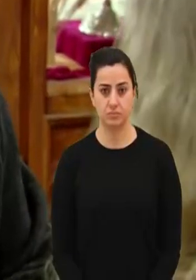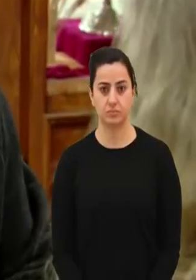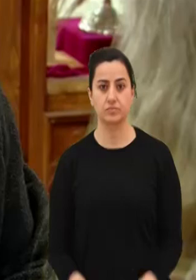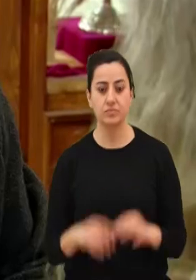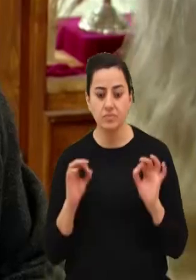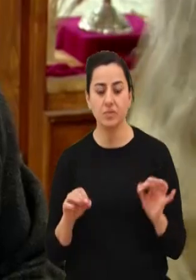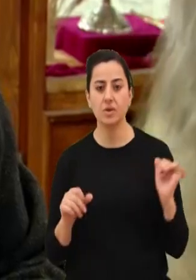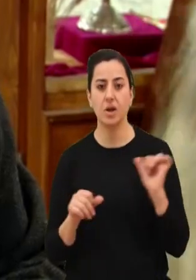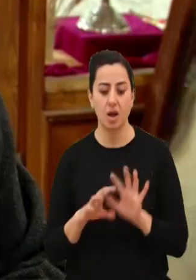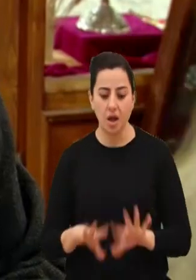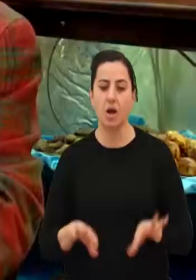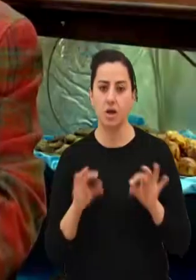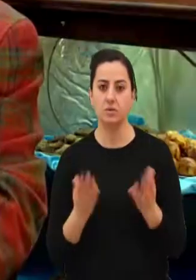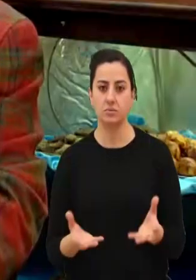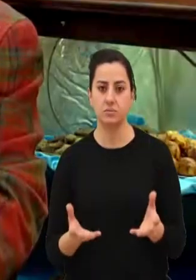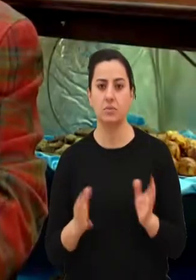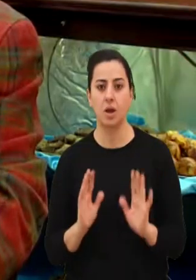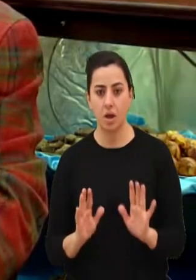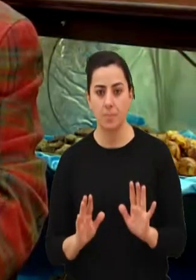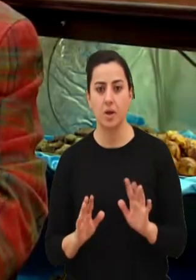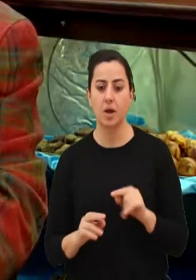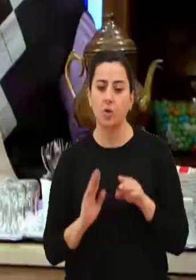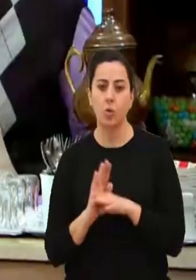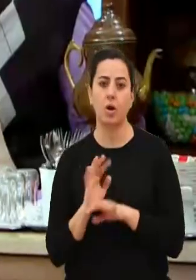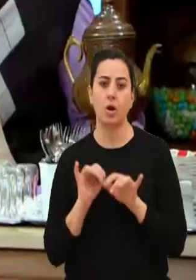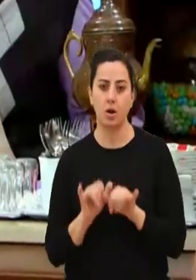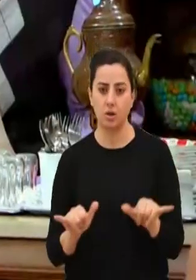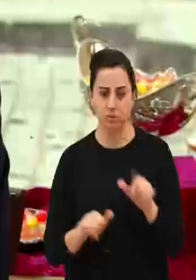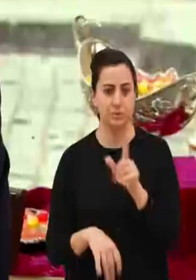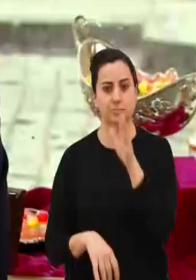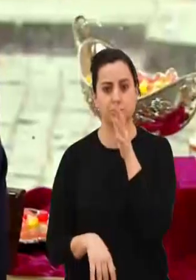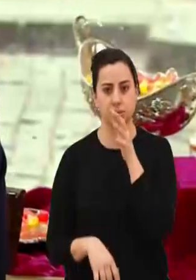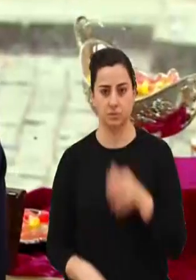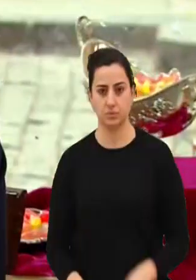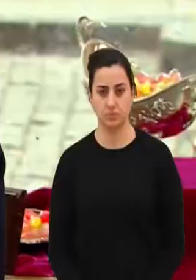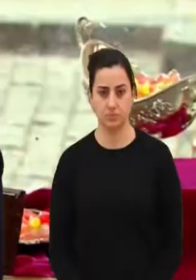Yine her zamanki gibi hazır. Aynı şartlar geçerli. Bildiğiniz gibi.